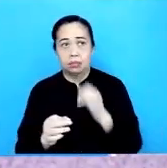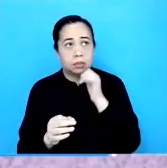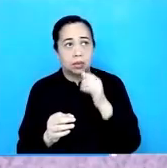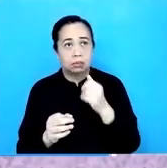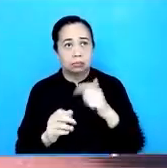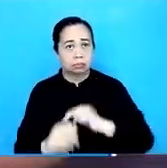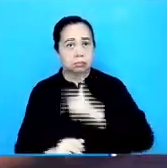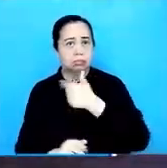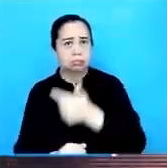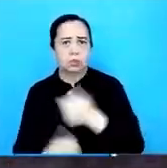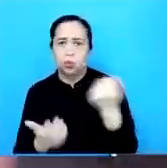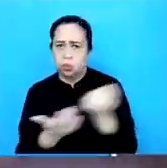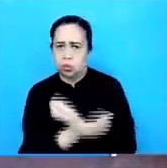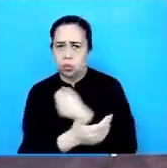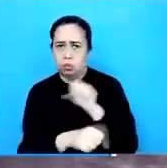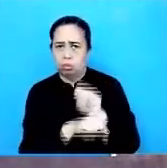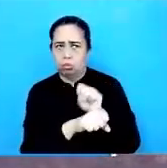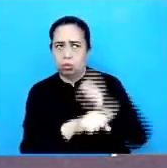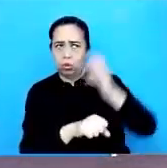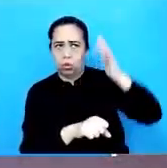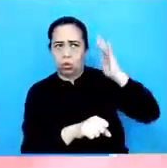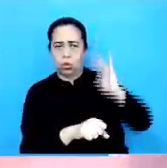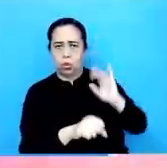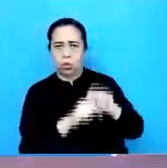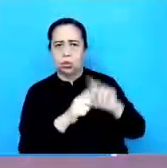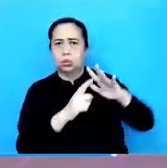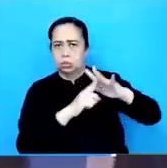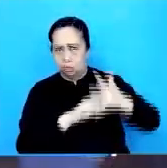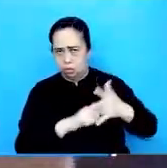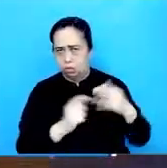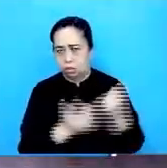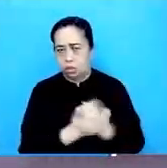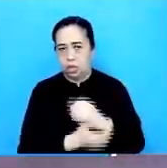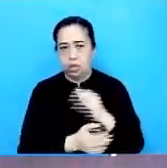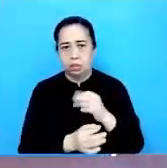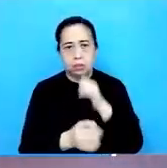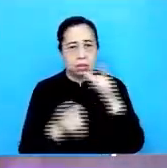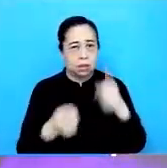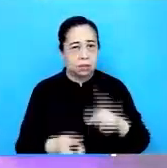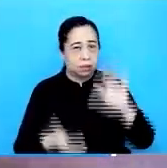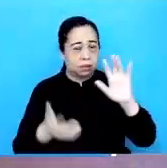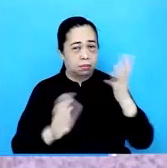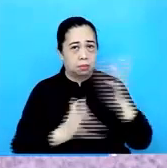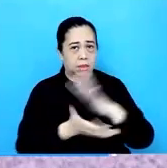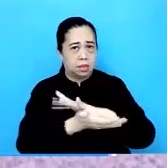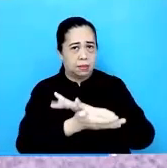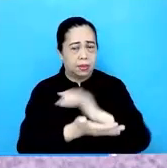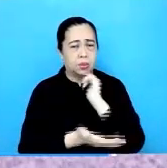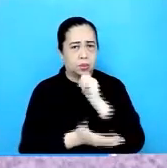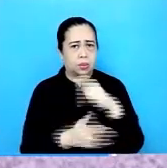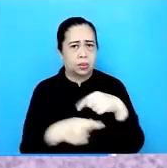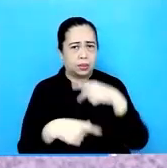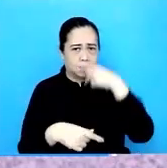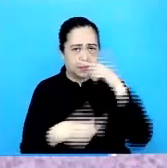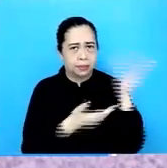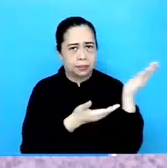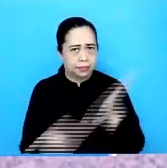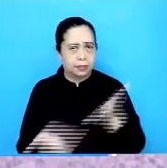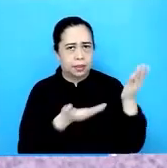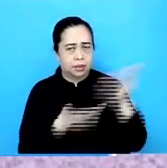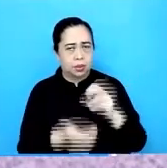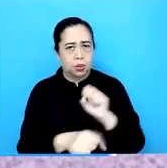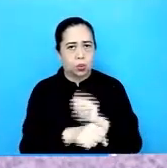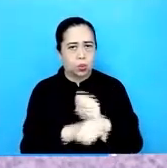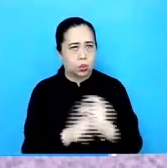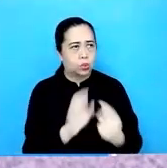maipasa, sayang naman yung pinagpaguran. Mm-hmm. Sayang yung sinimulan. Kung hindi lang nangyari yung pandemic, I always bring my kids with me to work. Mm-hmm. To show